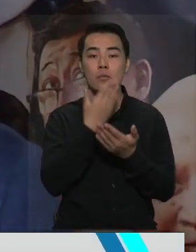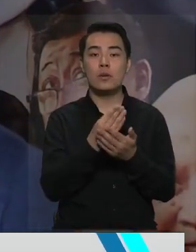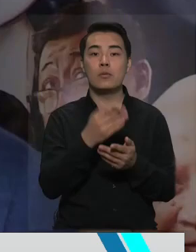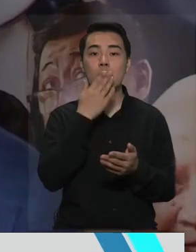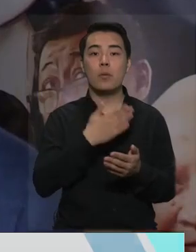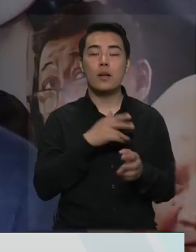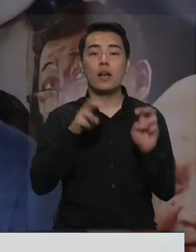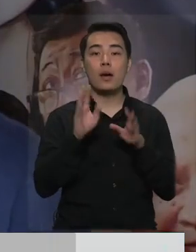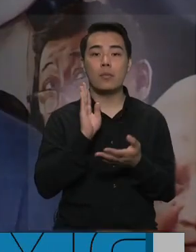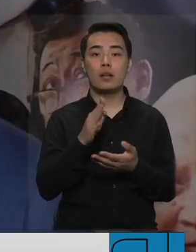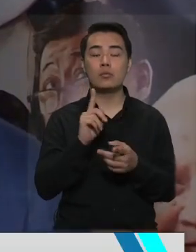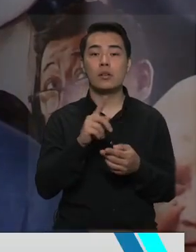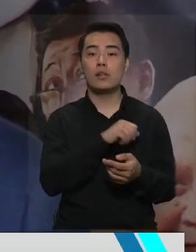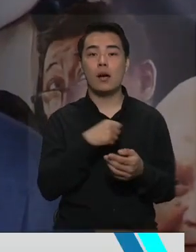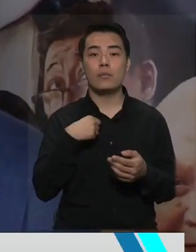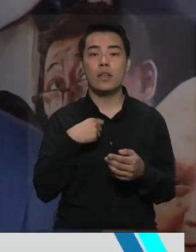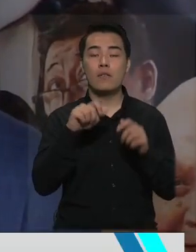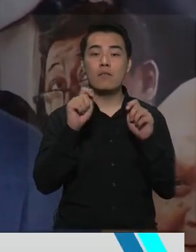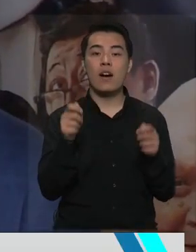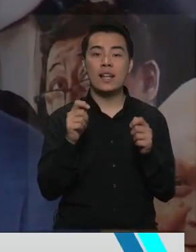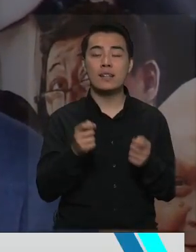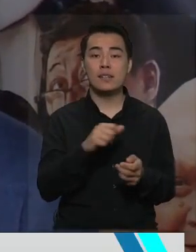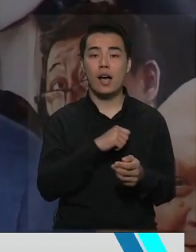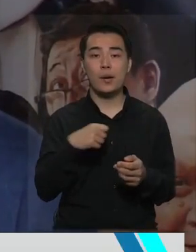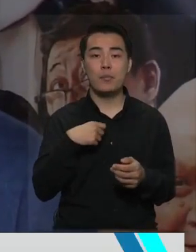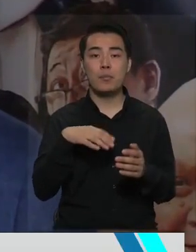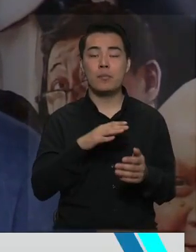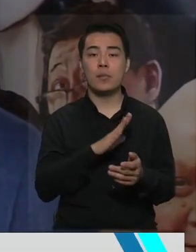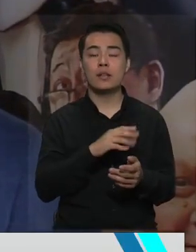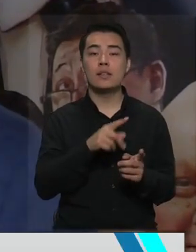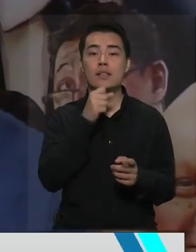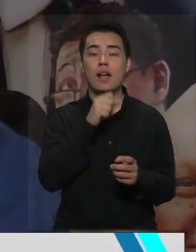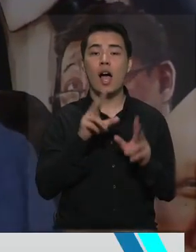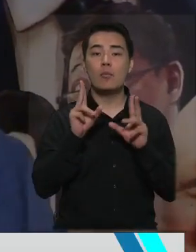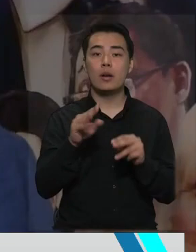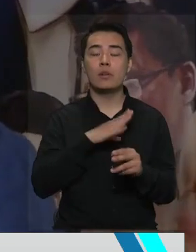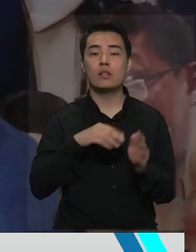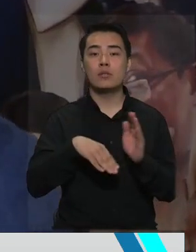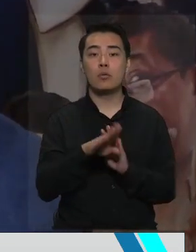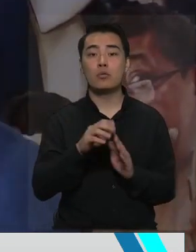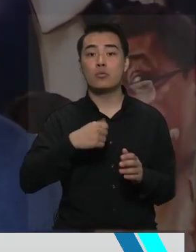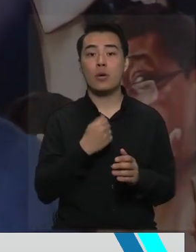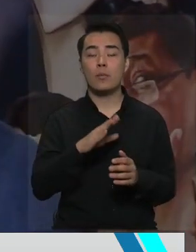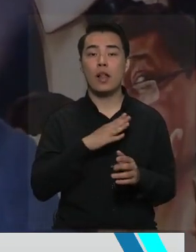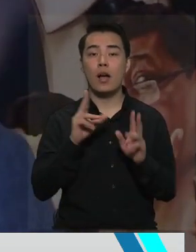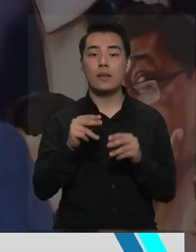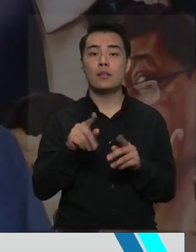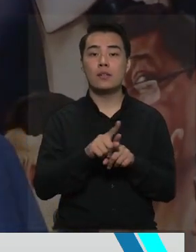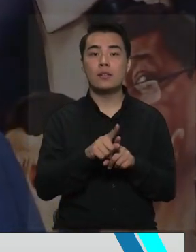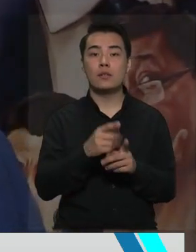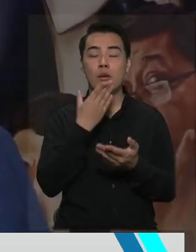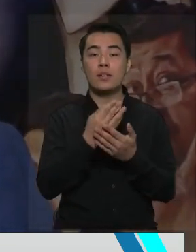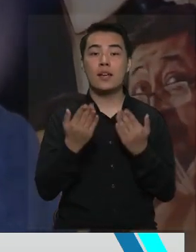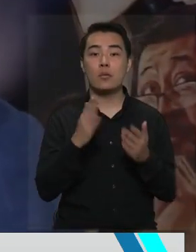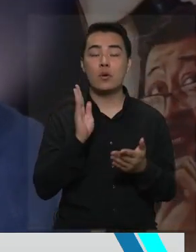потому что тогда еще ну при войне Мой дед обещал своему лучшему другу что если у него будет там